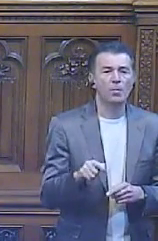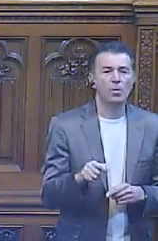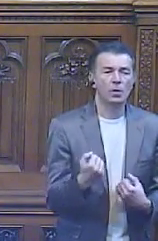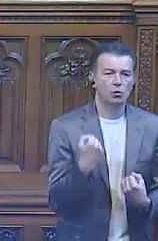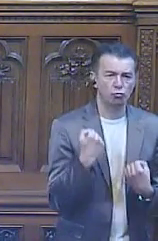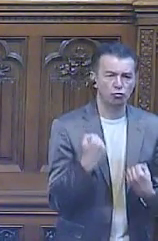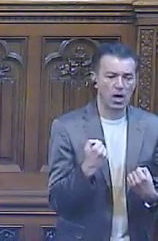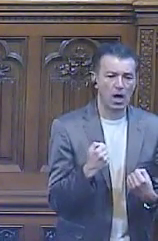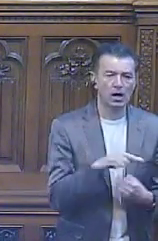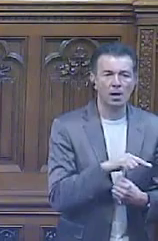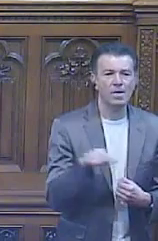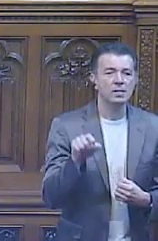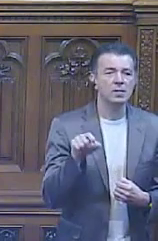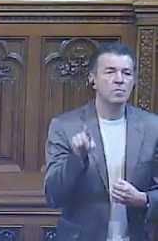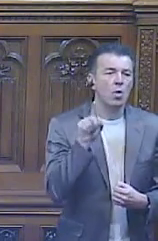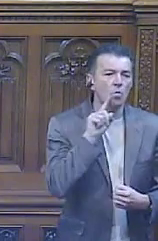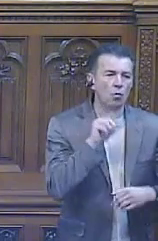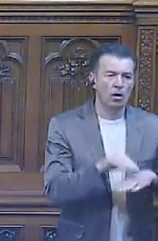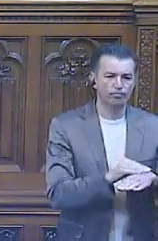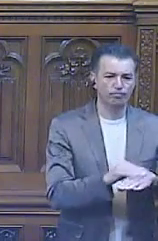Uhr entschuldigt.